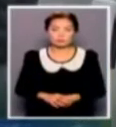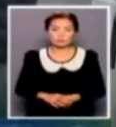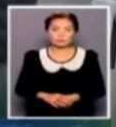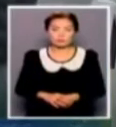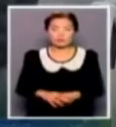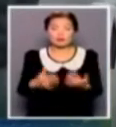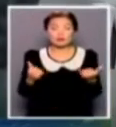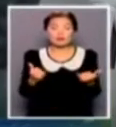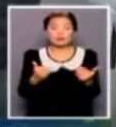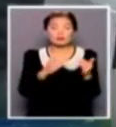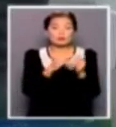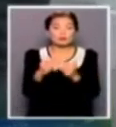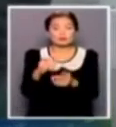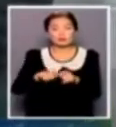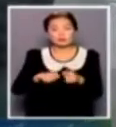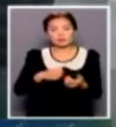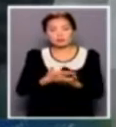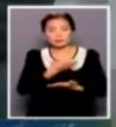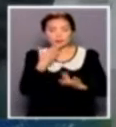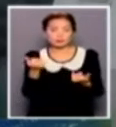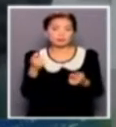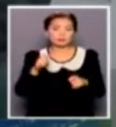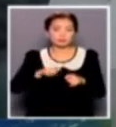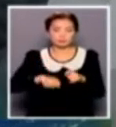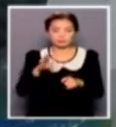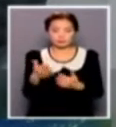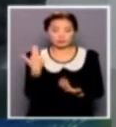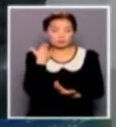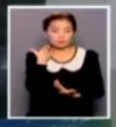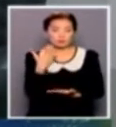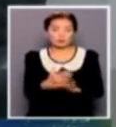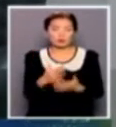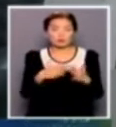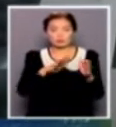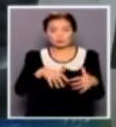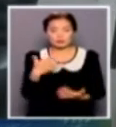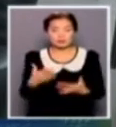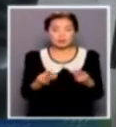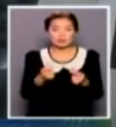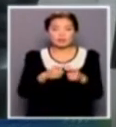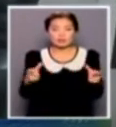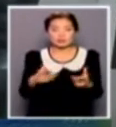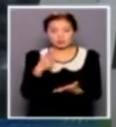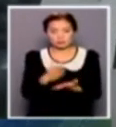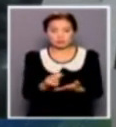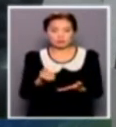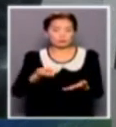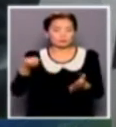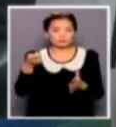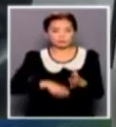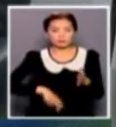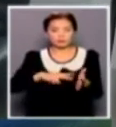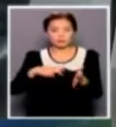В настоящее время ведется проверка движимого и недвижимого имущества должников. Если на их счетах есть средства, то с